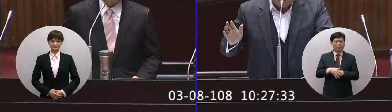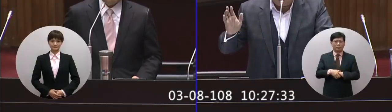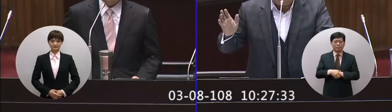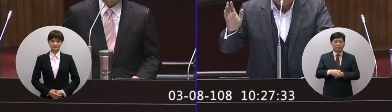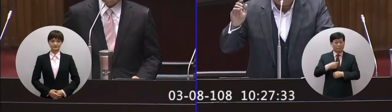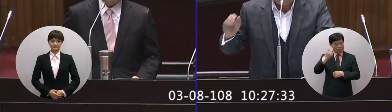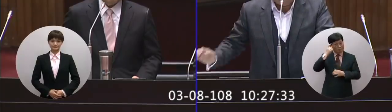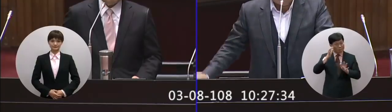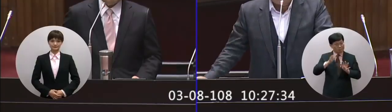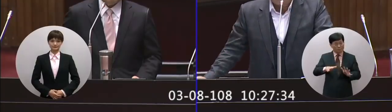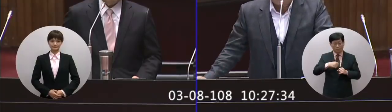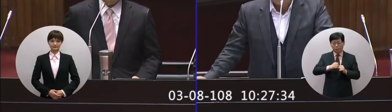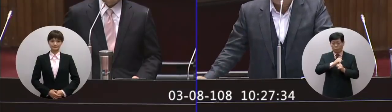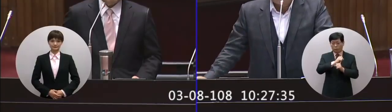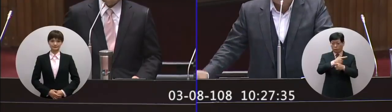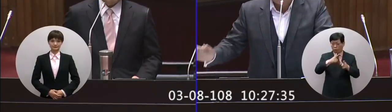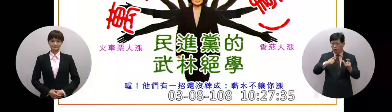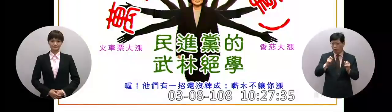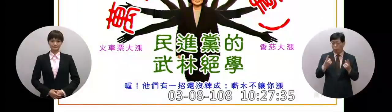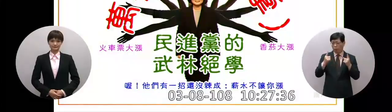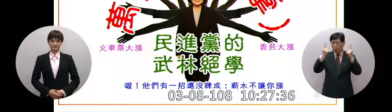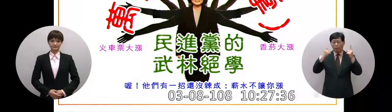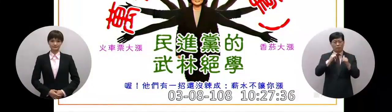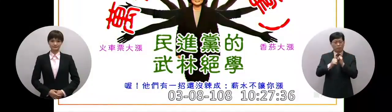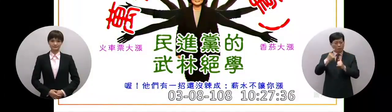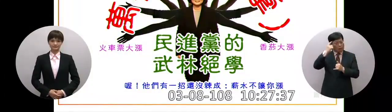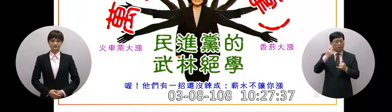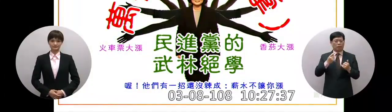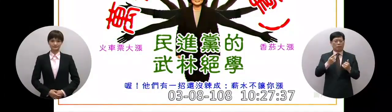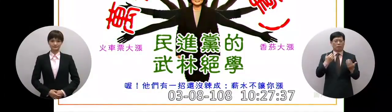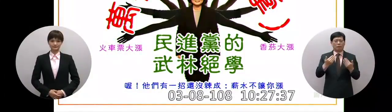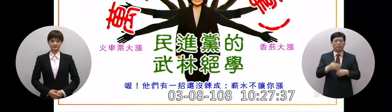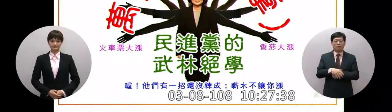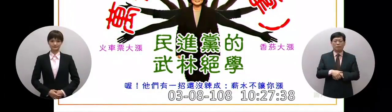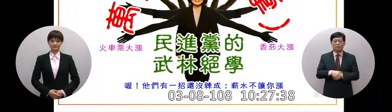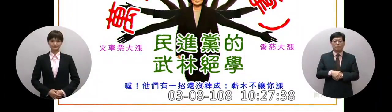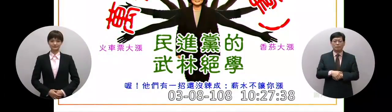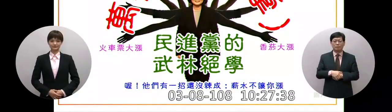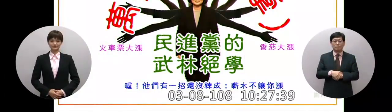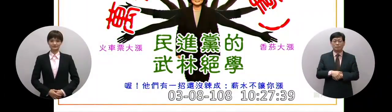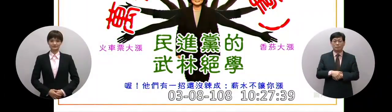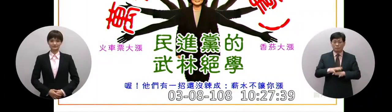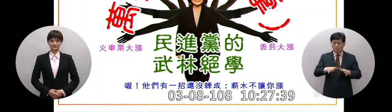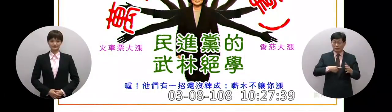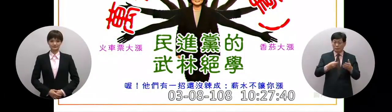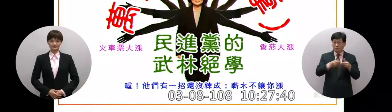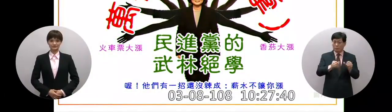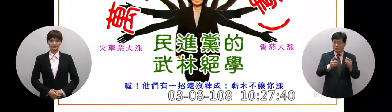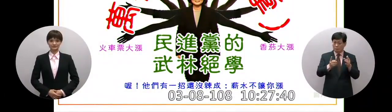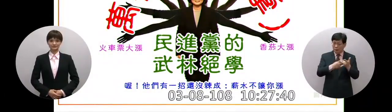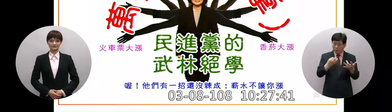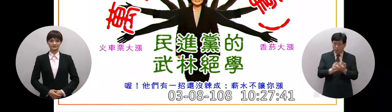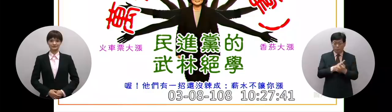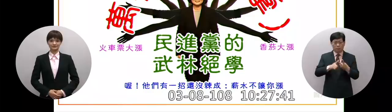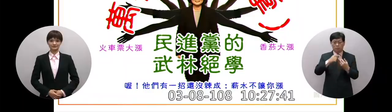哈，现在是万物齐涨，这个大家的感受啦，哈，缺蛋危机。包括我刚刚讲